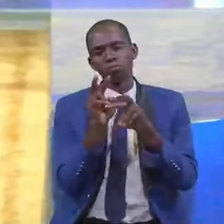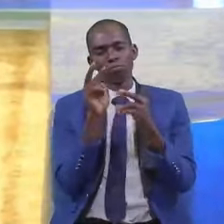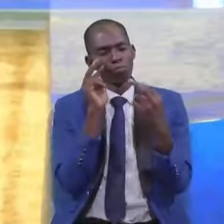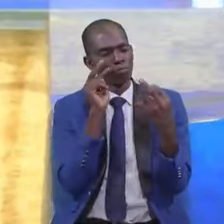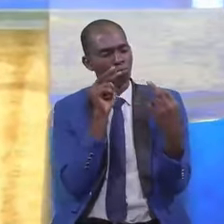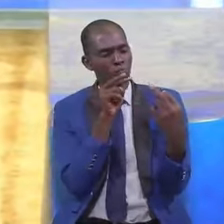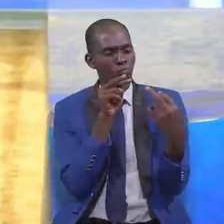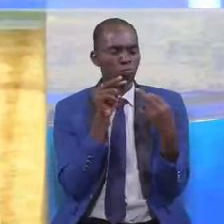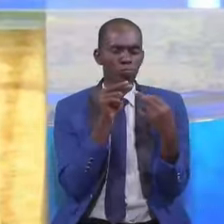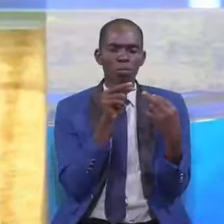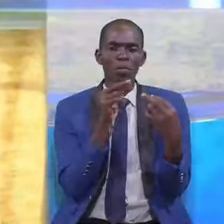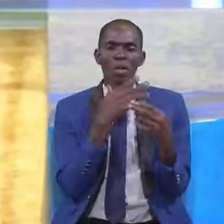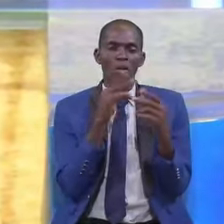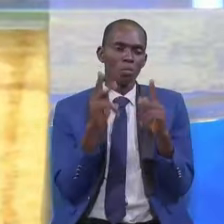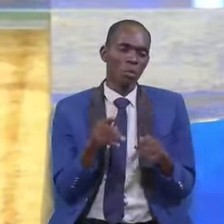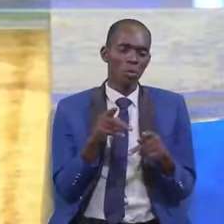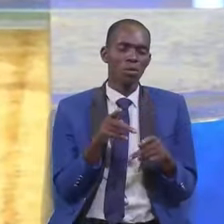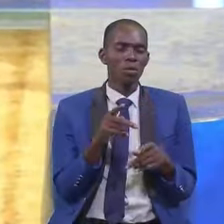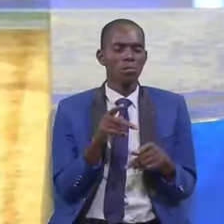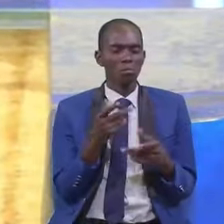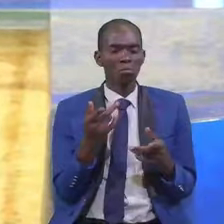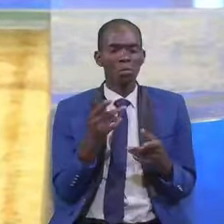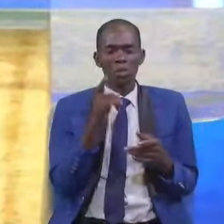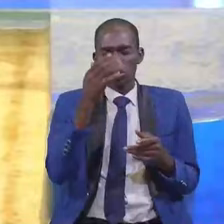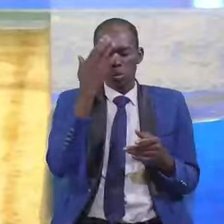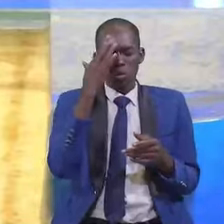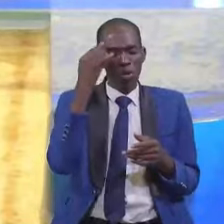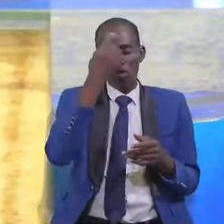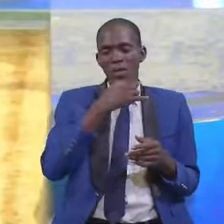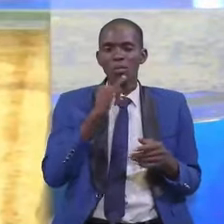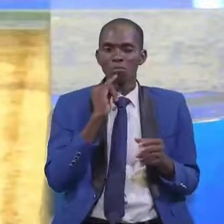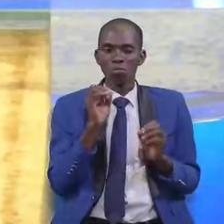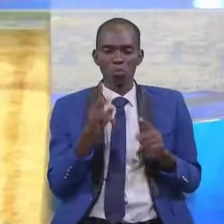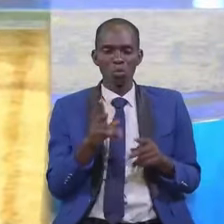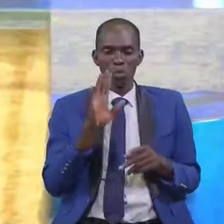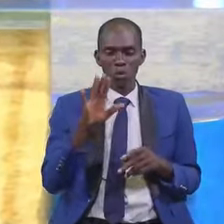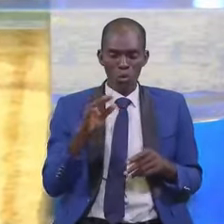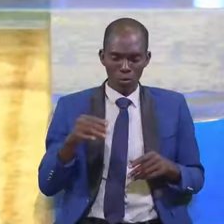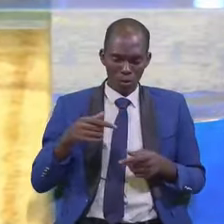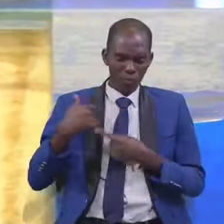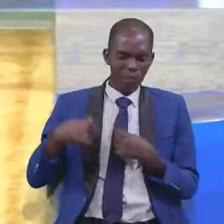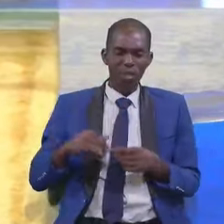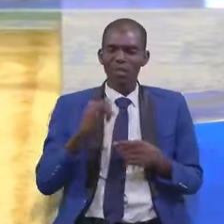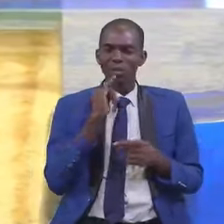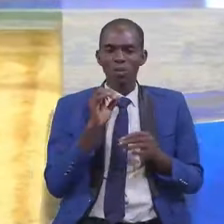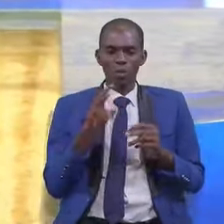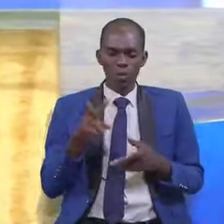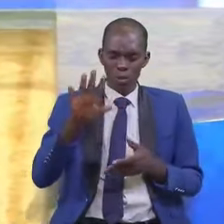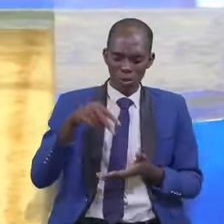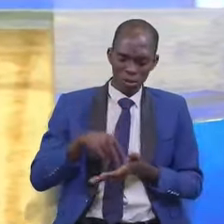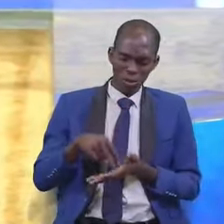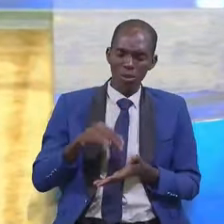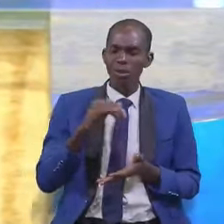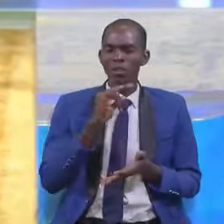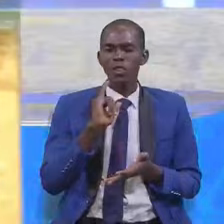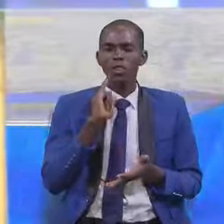bien. Tes mains sont en état. Tu te tiens debout en bon état. Tu te sens en santé. Mais tu dis que tu es malade.